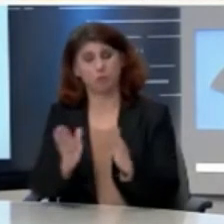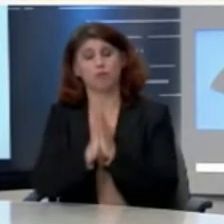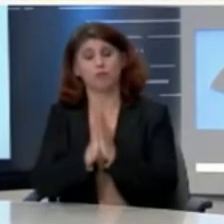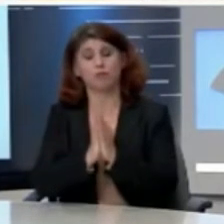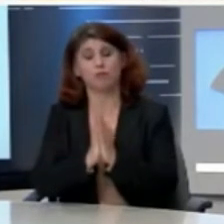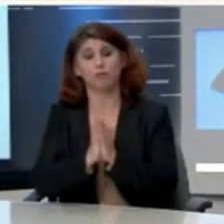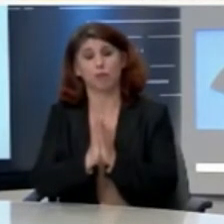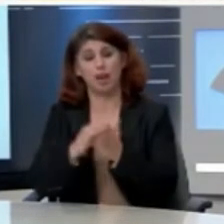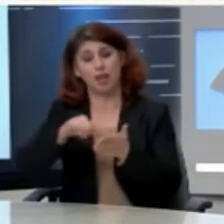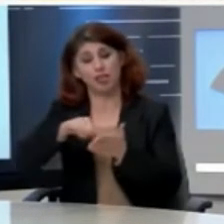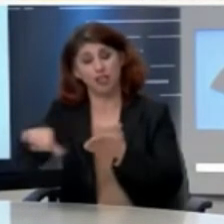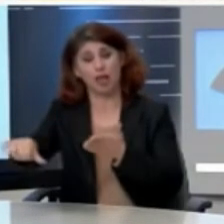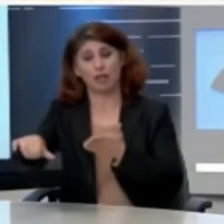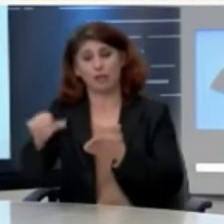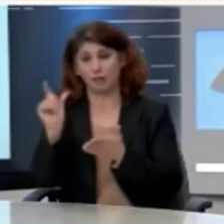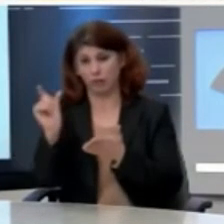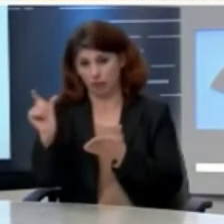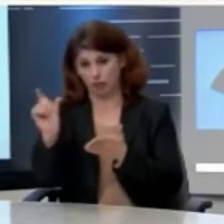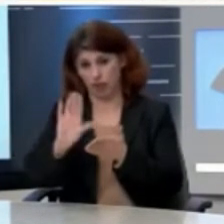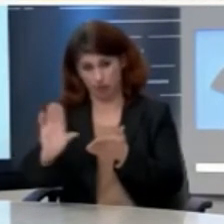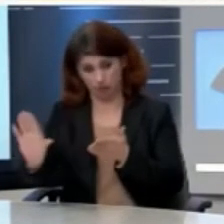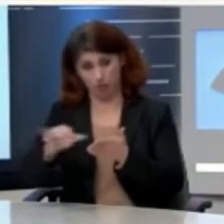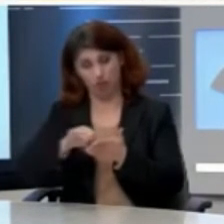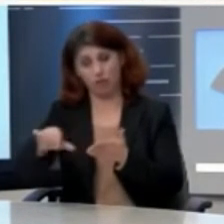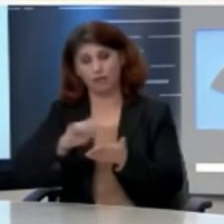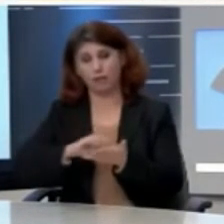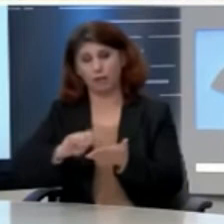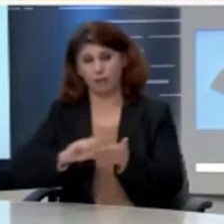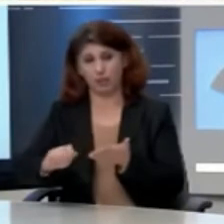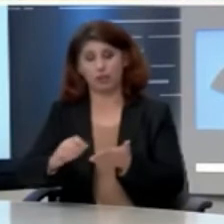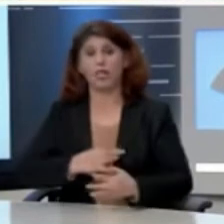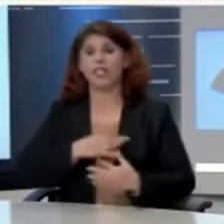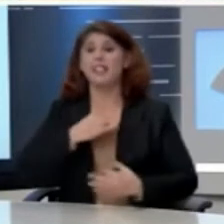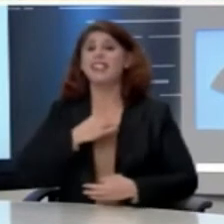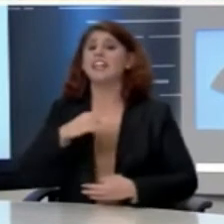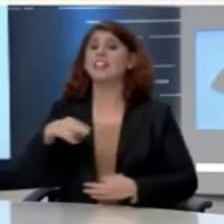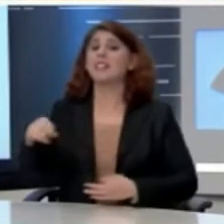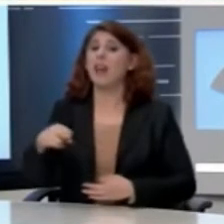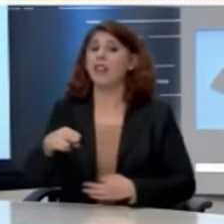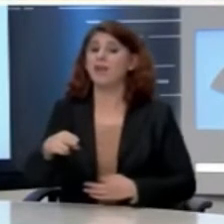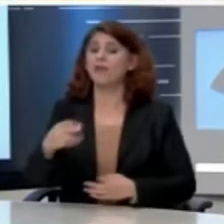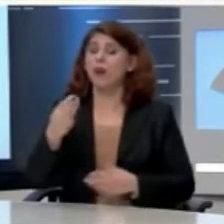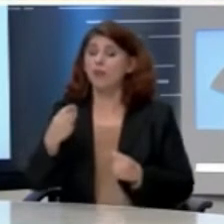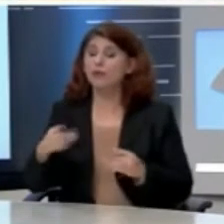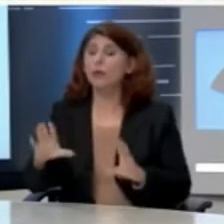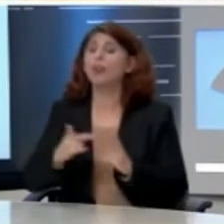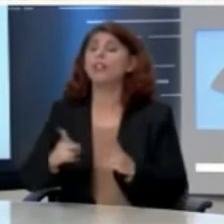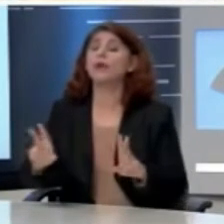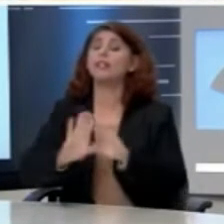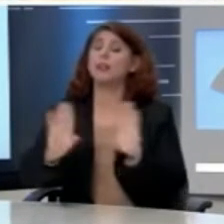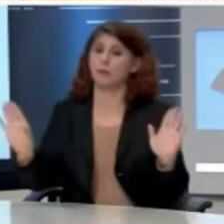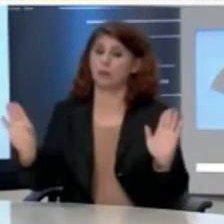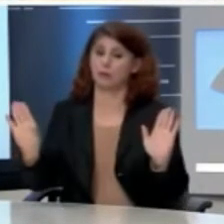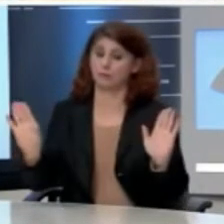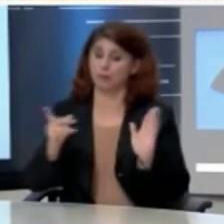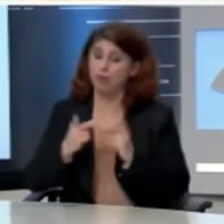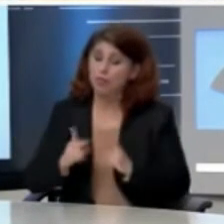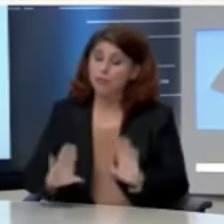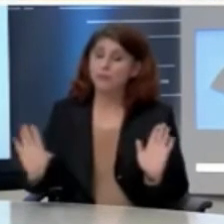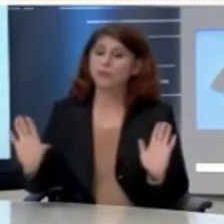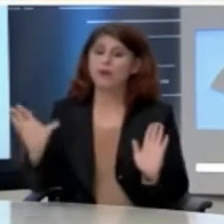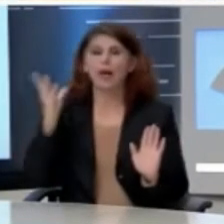Παρακαλώ να διαγραφεί από τα πρακτικά, και κύριε συνάδελφε, ήταν ανεπίτρεπτο. Εντάξει.